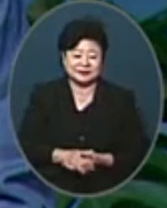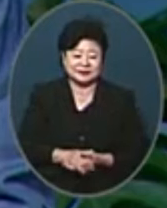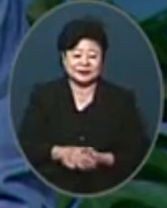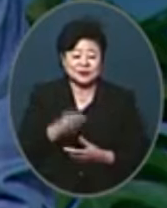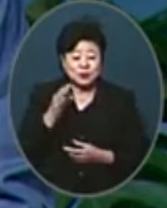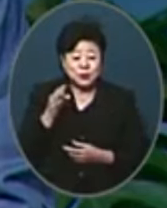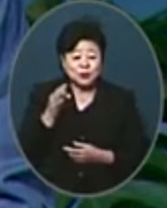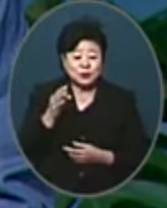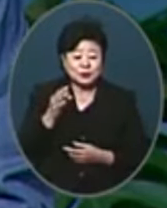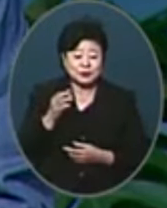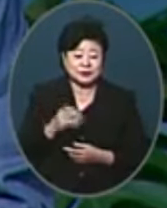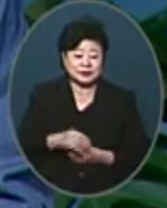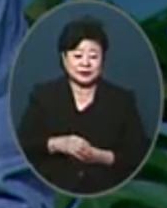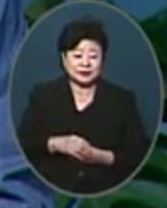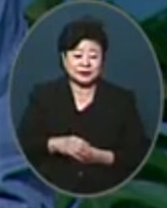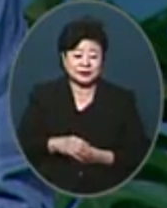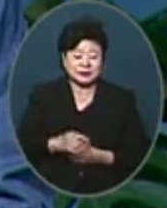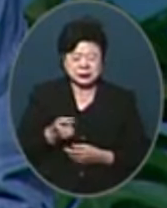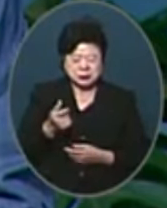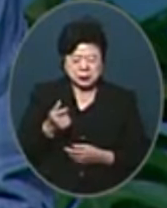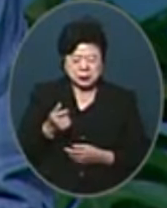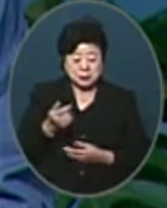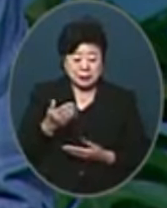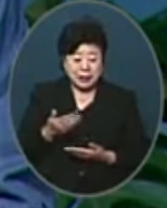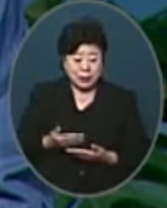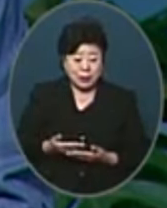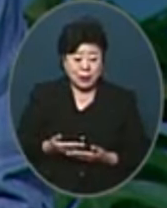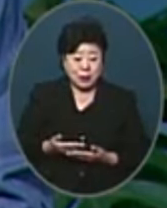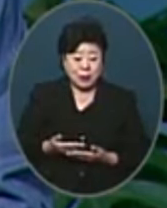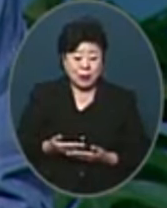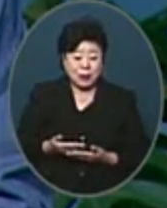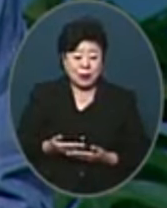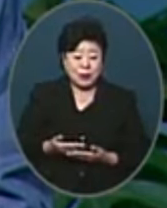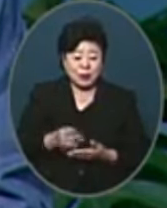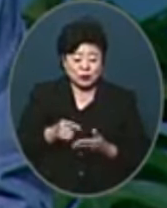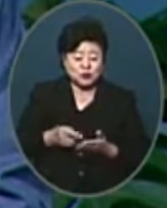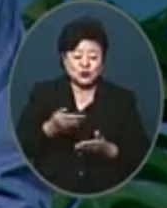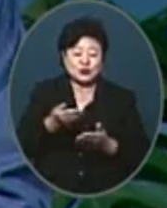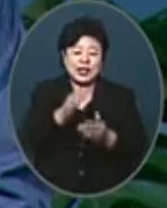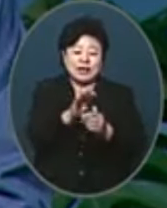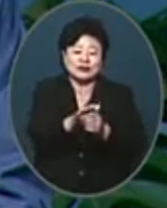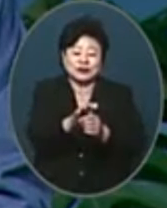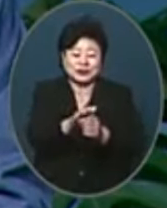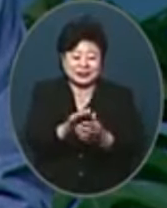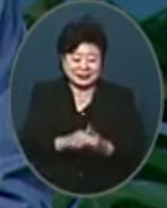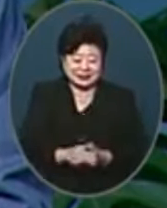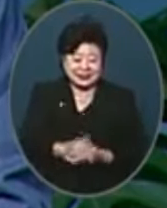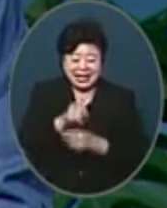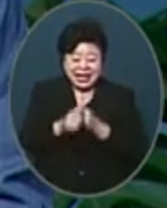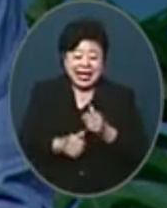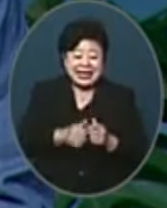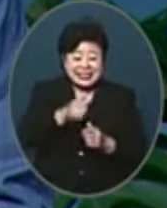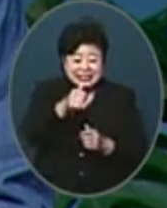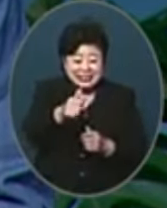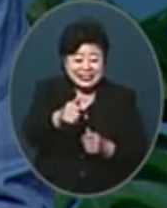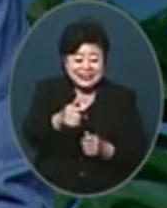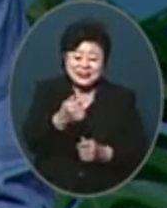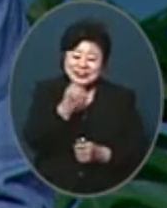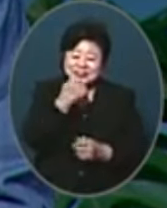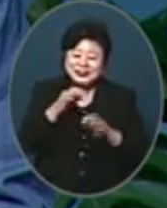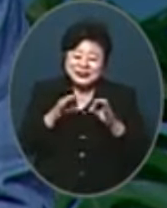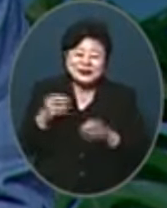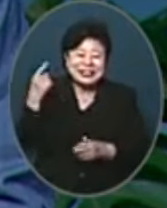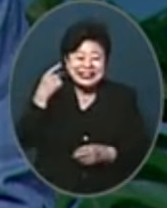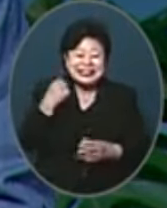돈 가치도 안 되는 몇 푼의 돈을 받고 수술을 해주는 것은 하나님이 웃는 소리가